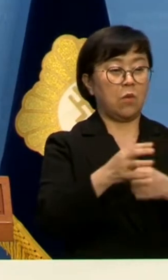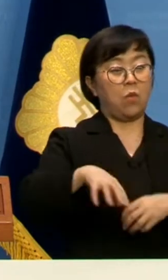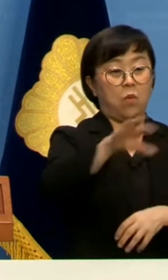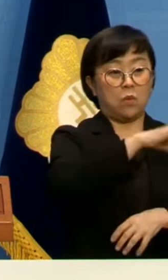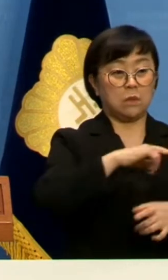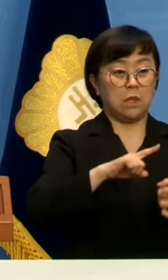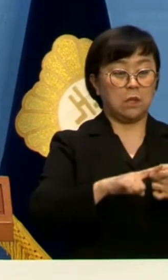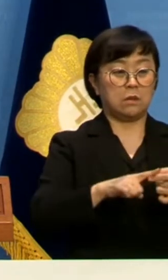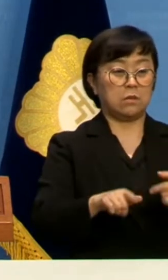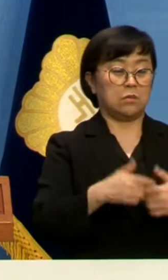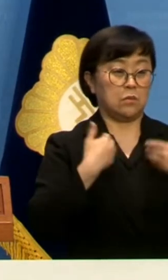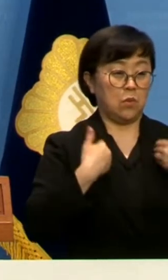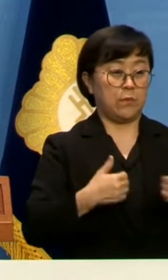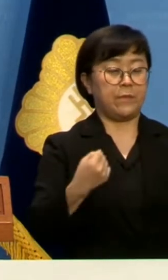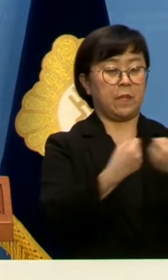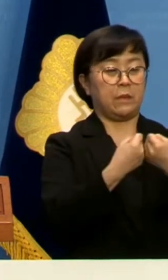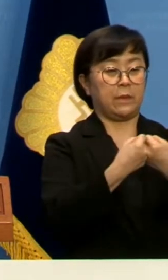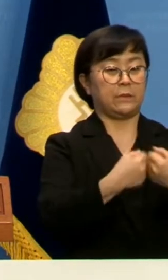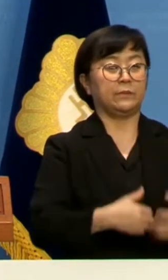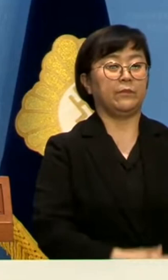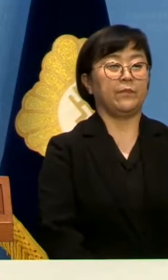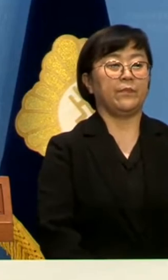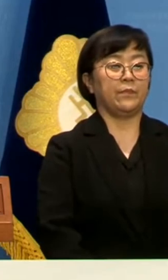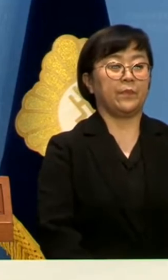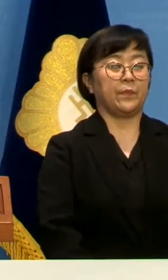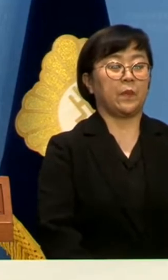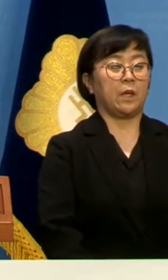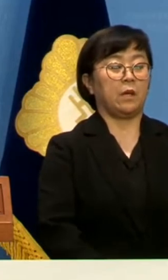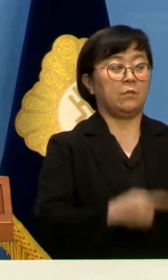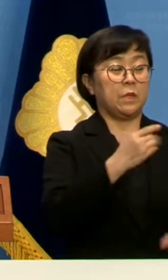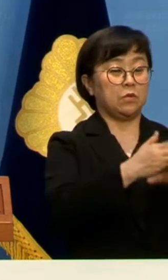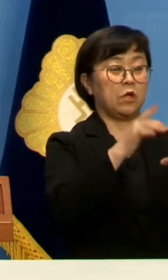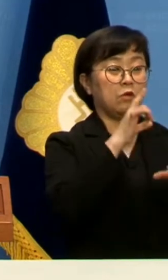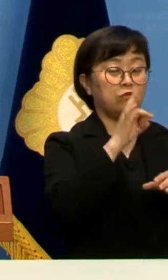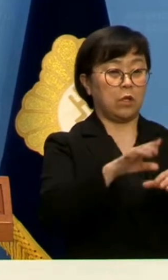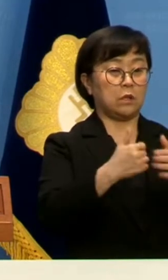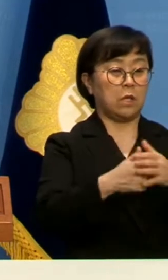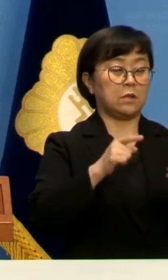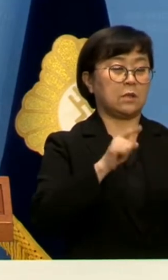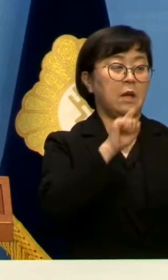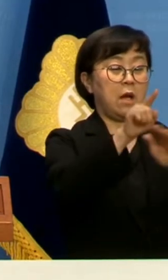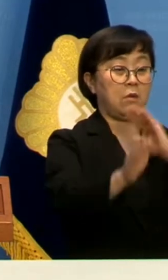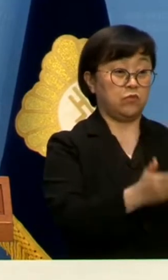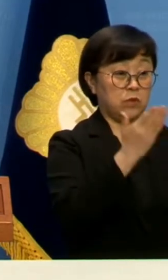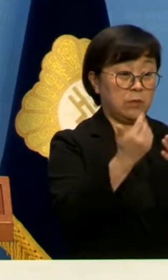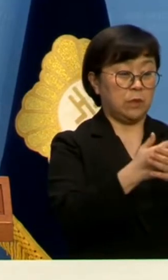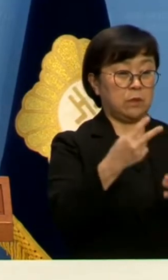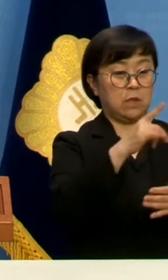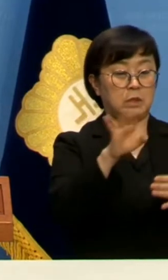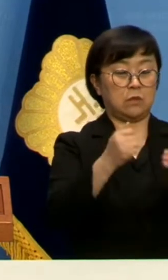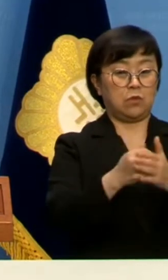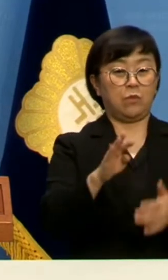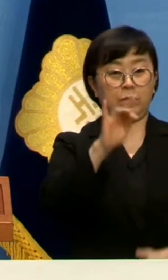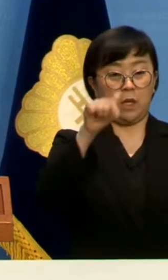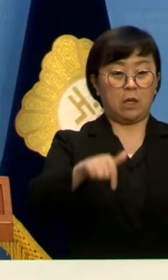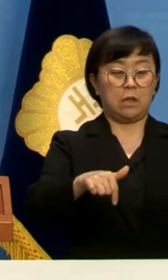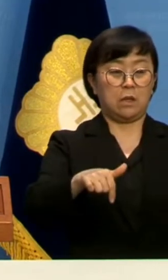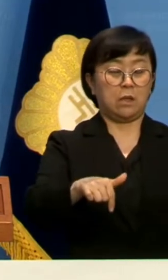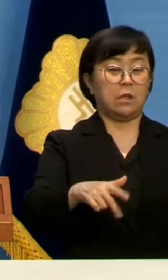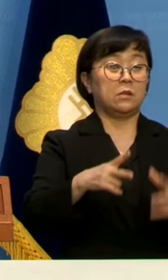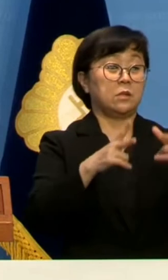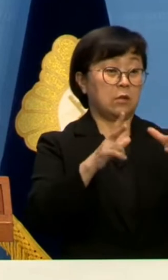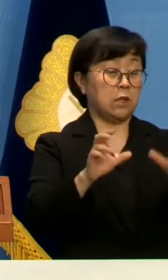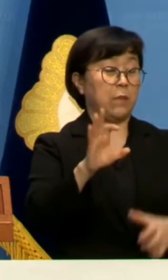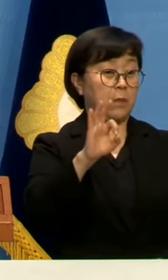곳곳에서 묵묵히 싸웠습니다. 최초의 민주당 중앙당사 압수수색부터 대장동 백현동 사건, 성남